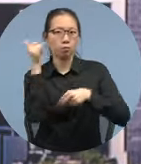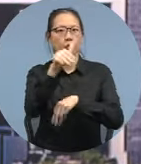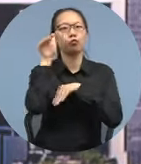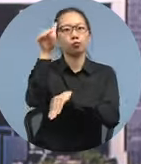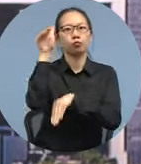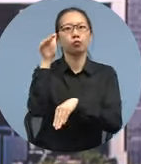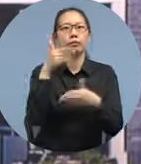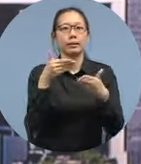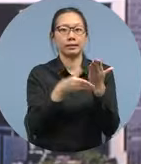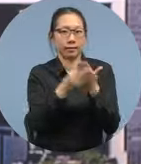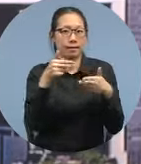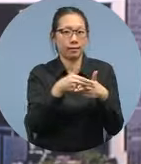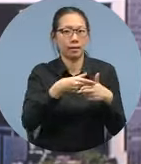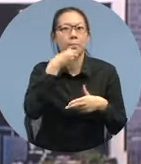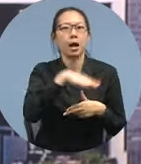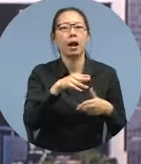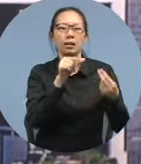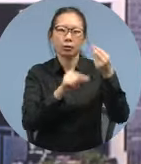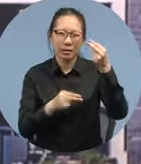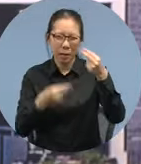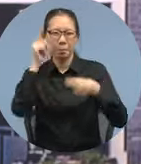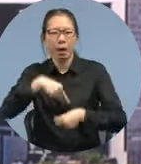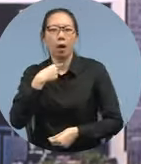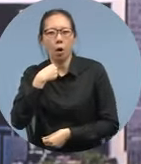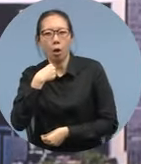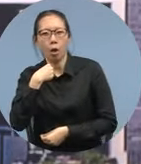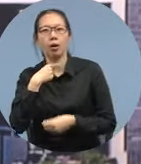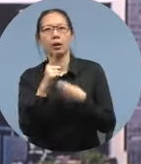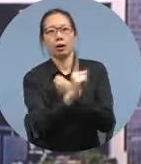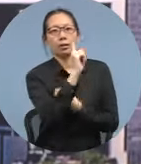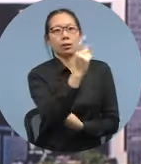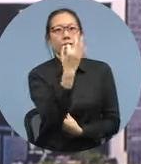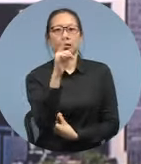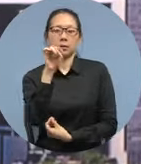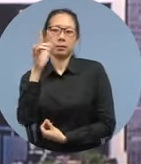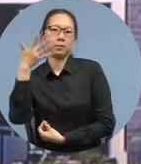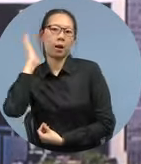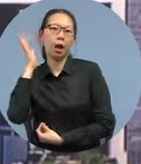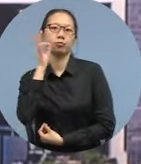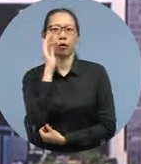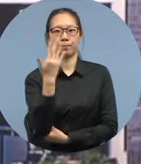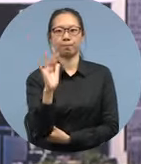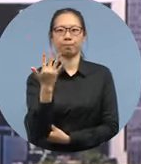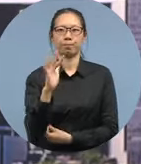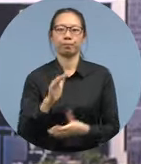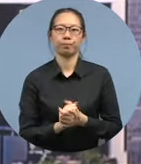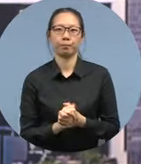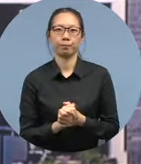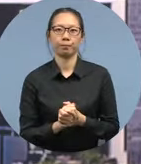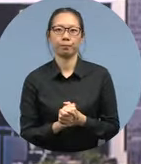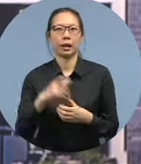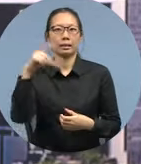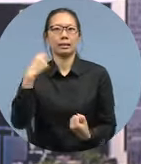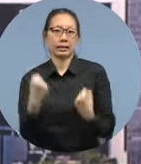發茶餐廳啦。咁7月7號就係有啲咳咁樣咯。1315咧，男士55歲咧，佢都